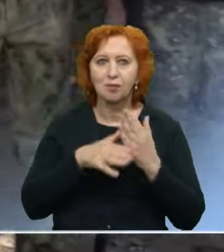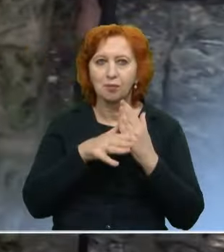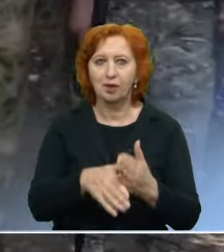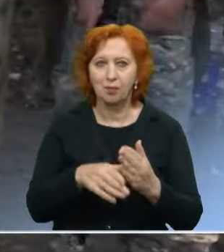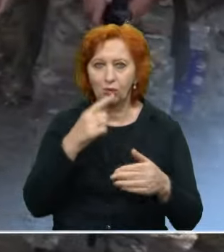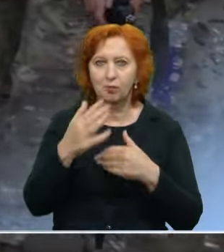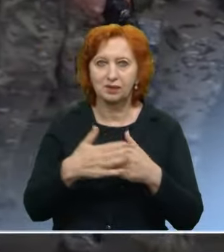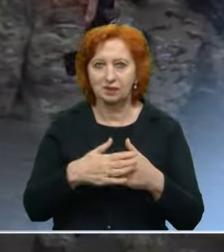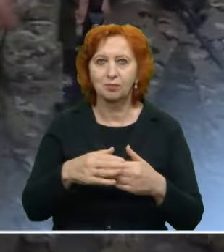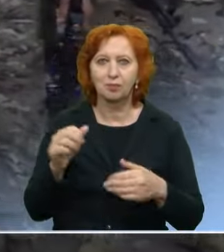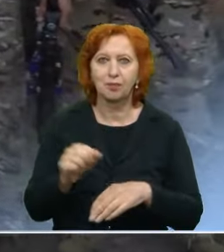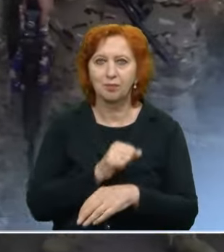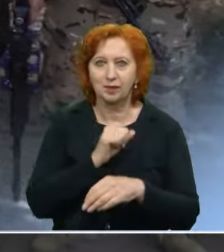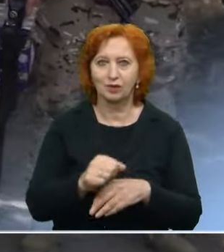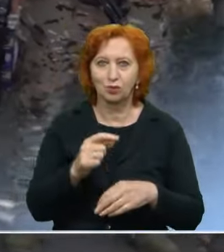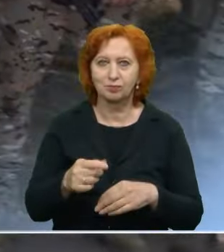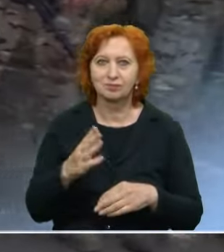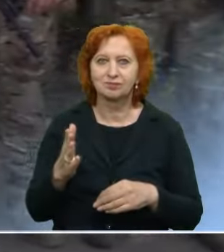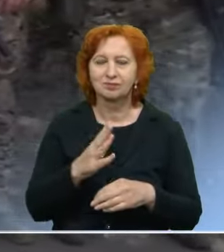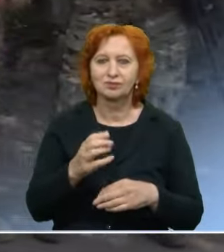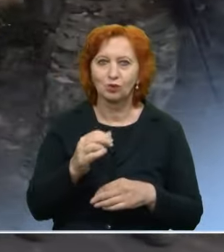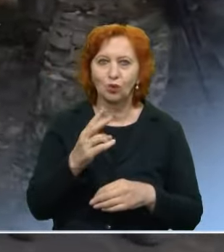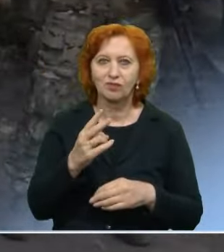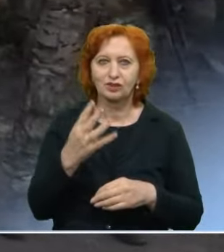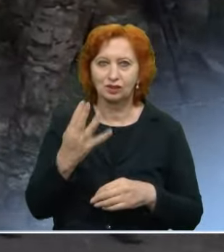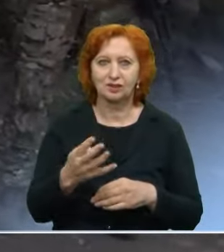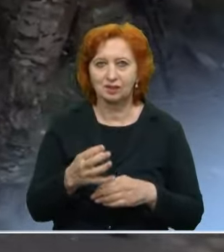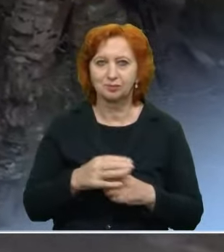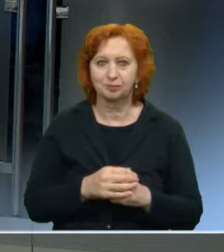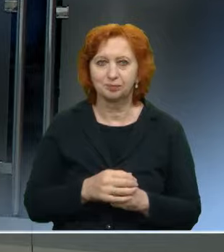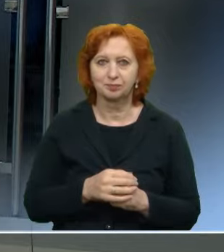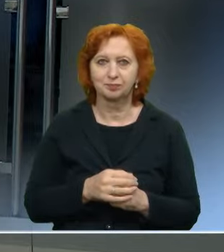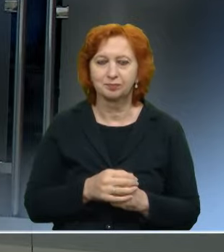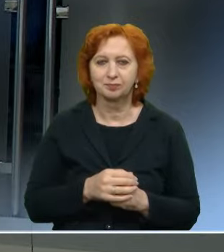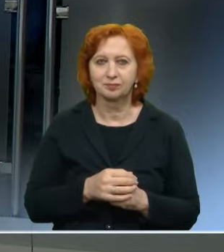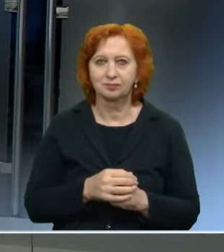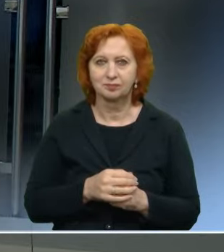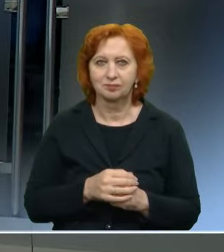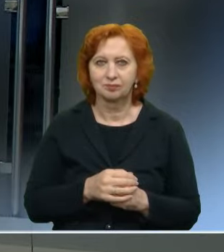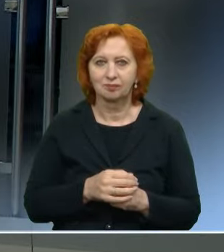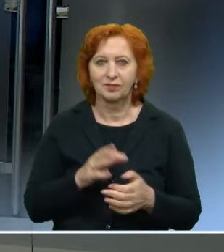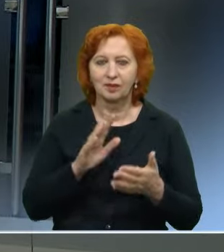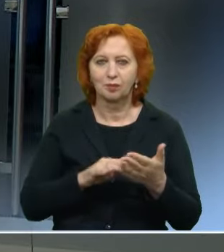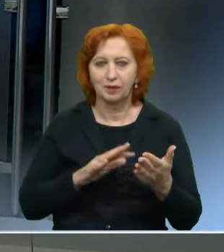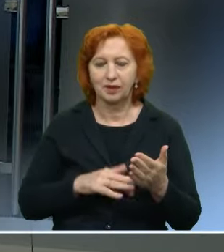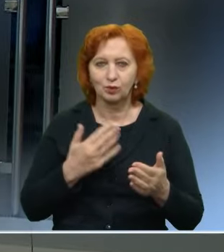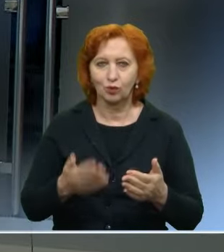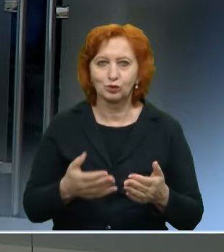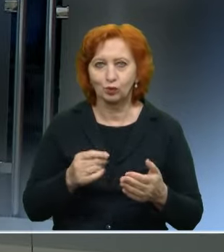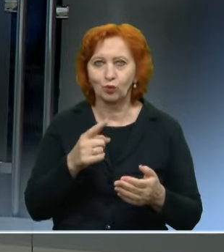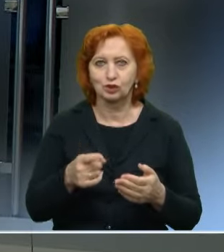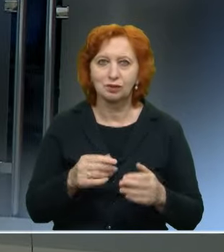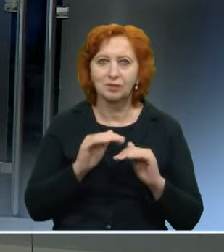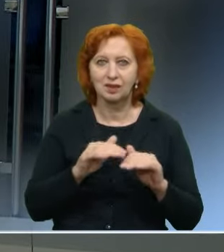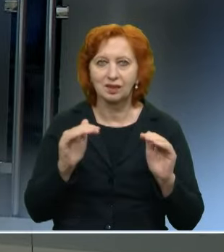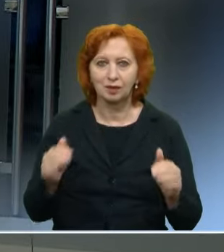приблизить неизбежную победу. Виктор Леонтьев, Дон-24. Продолжим выпуск. В их рядах